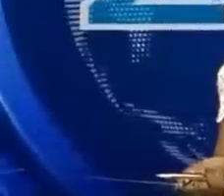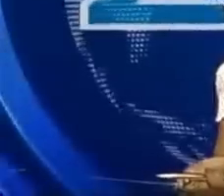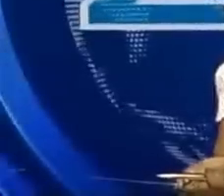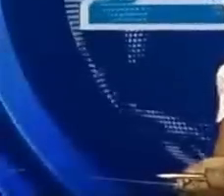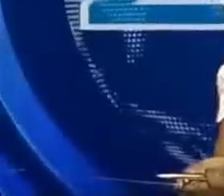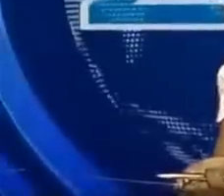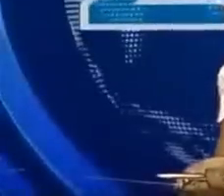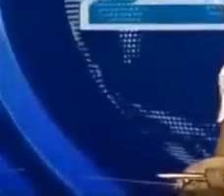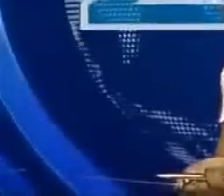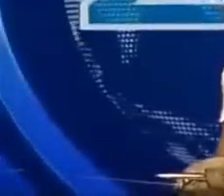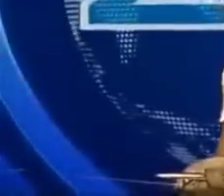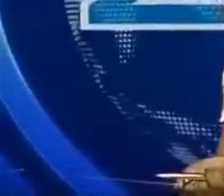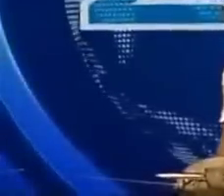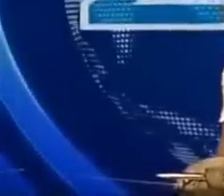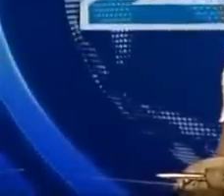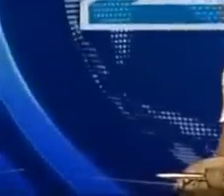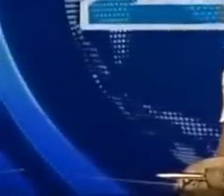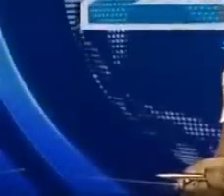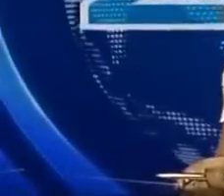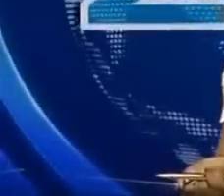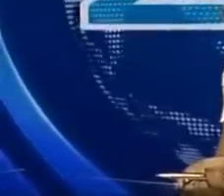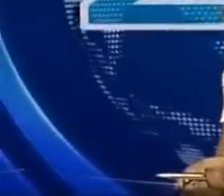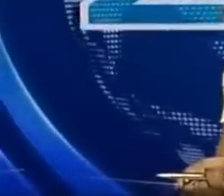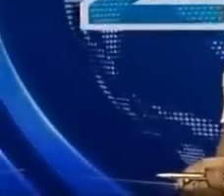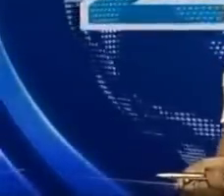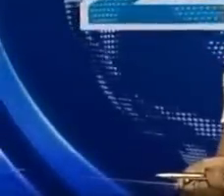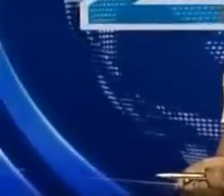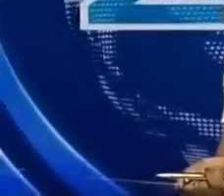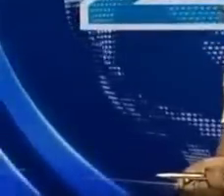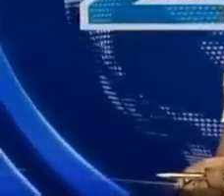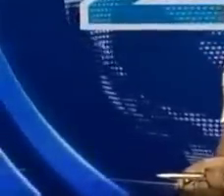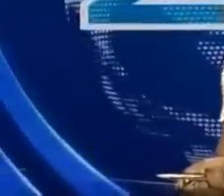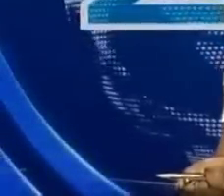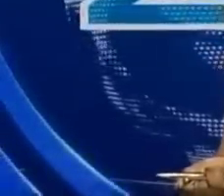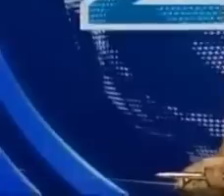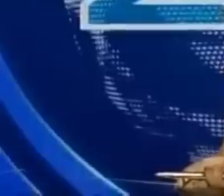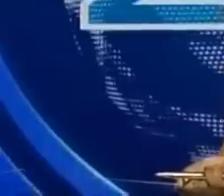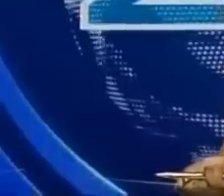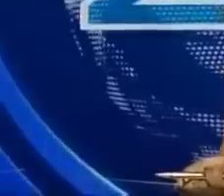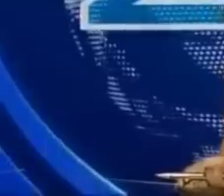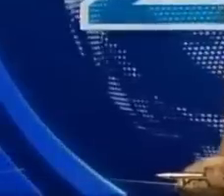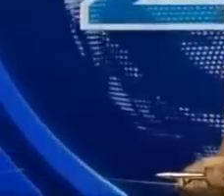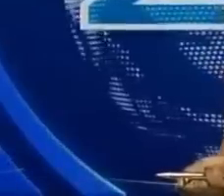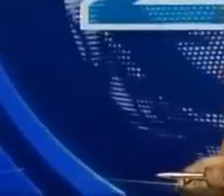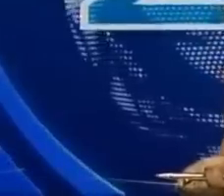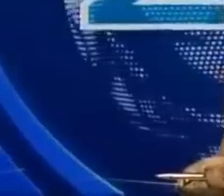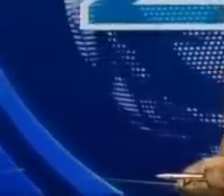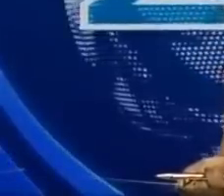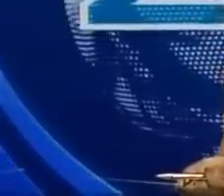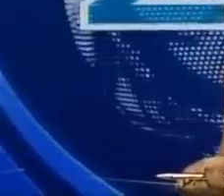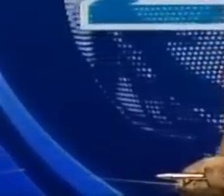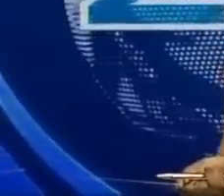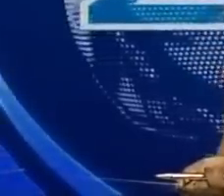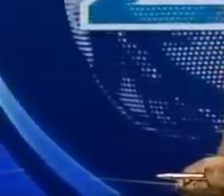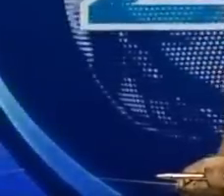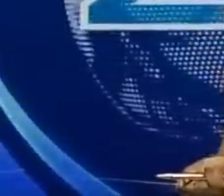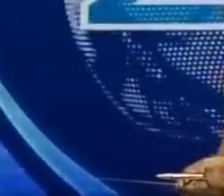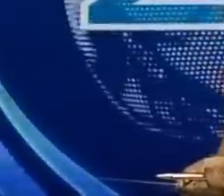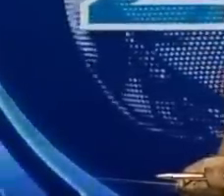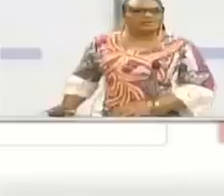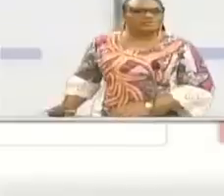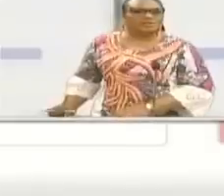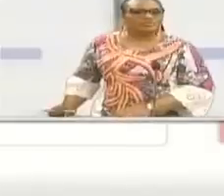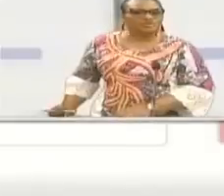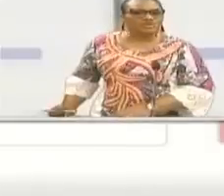Il est 20h, voici les titres de l'actualité de ce vendredi 7 avril. Deux individus aux allures débrayées débarquent à